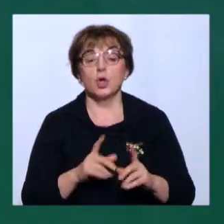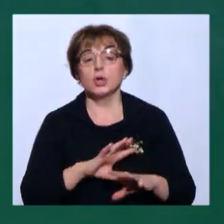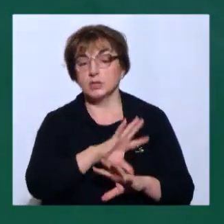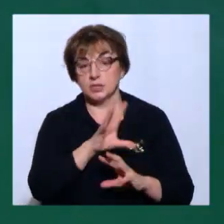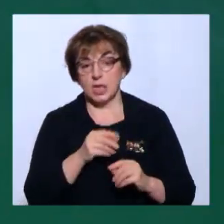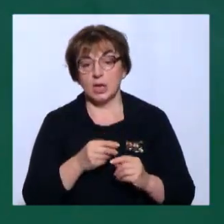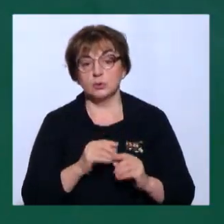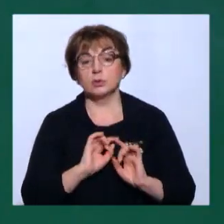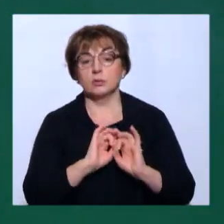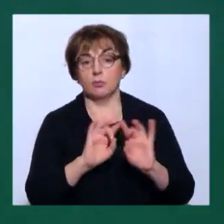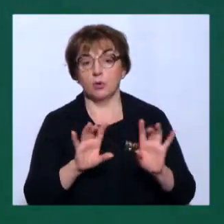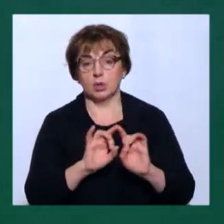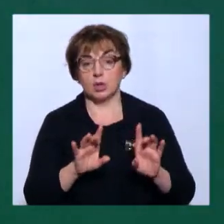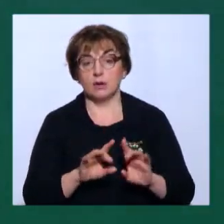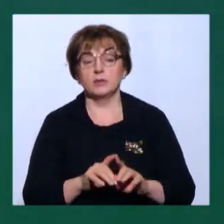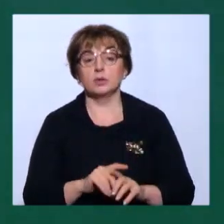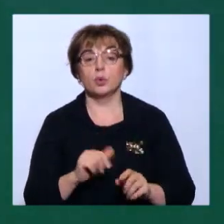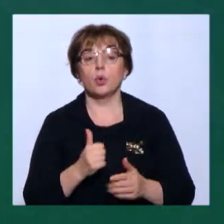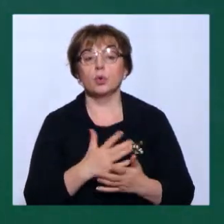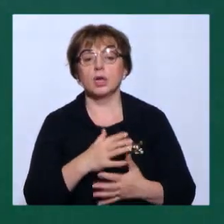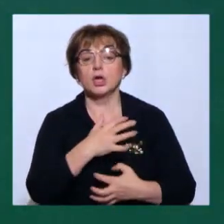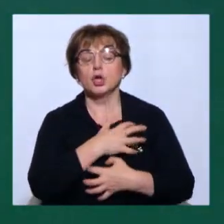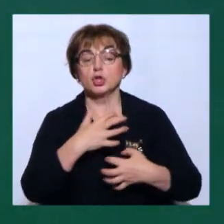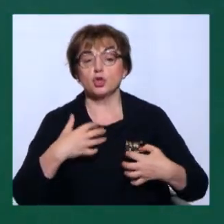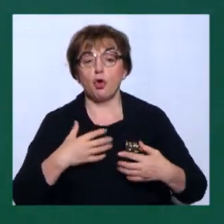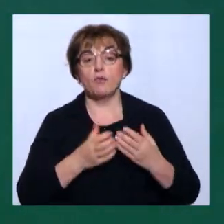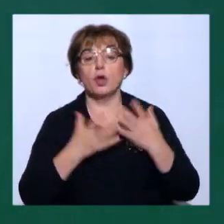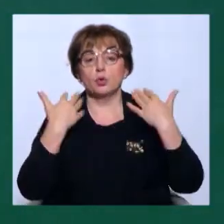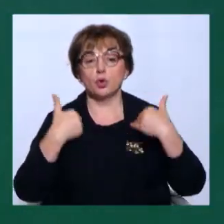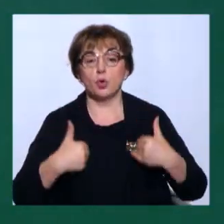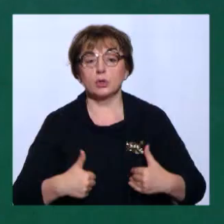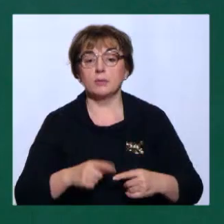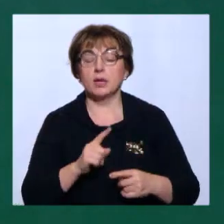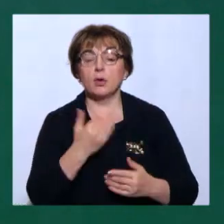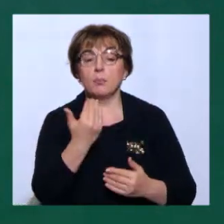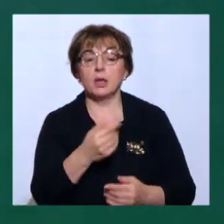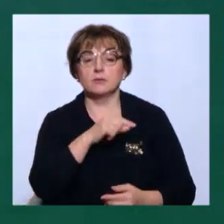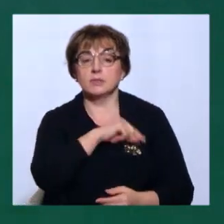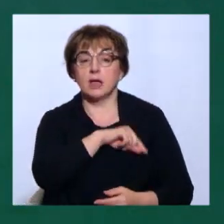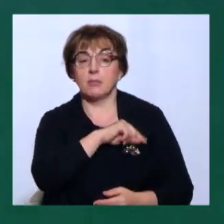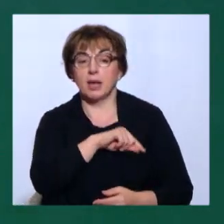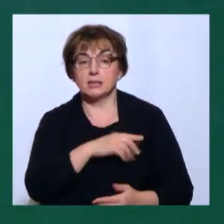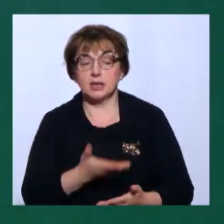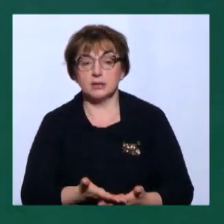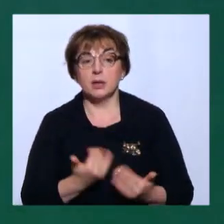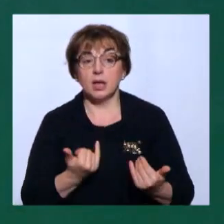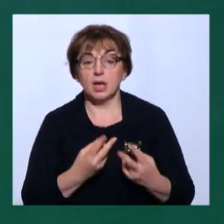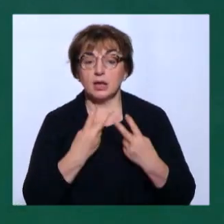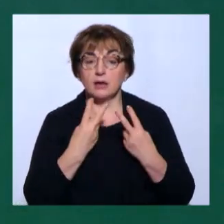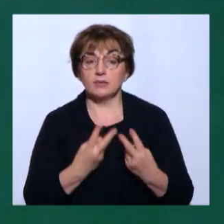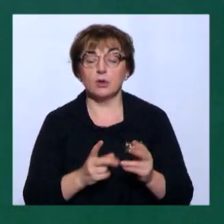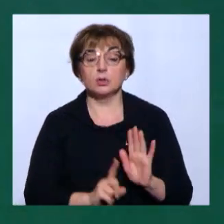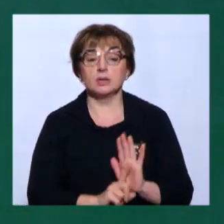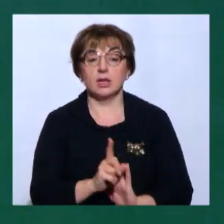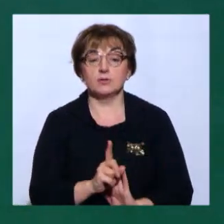ზოგადად მიმოვიხილეთ, როგორია ცხოველური ორგანიზმები, რა იყო მათთვის დამახასიათებელი და ეხლა უნდა